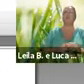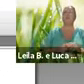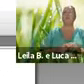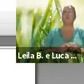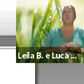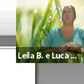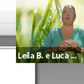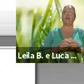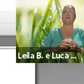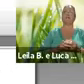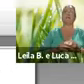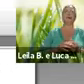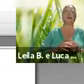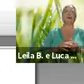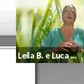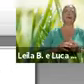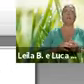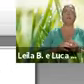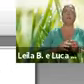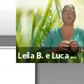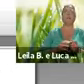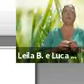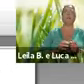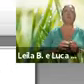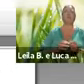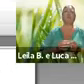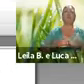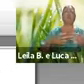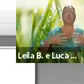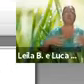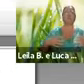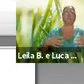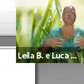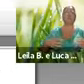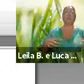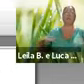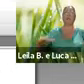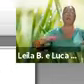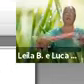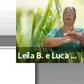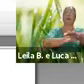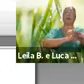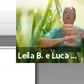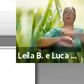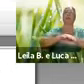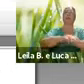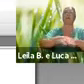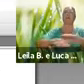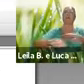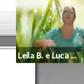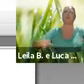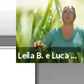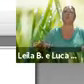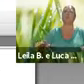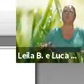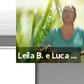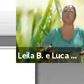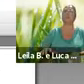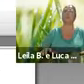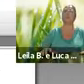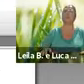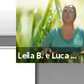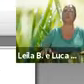il campo fisico e gli osservai poi tutto il busto, compreso le braccia e le mani, sotto